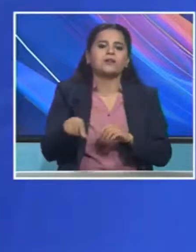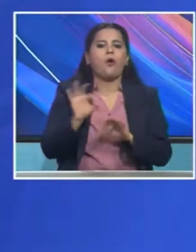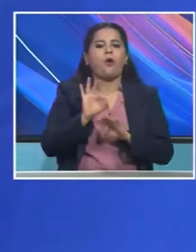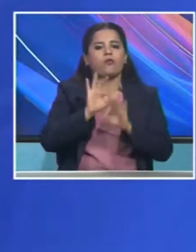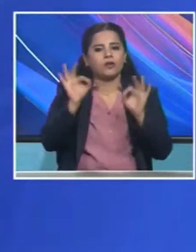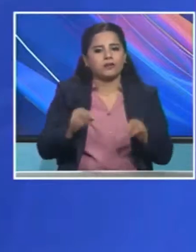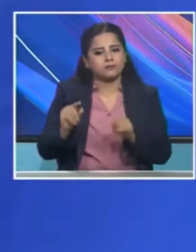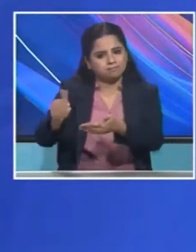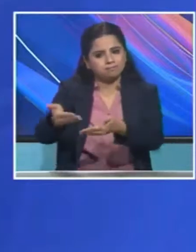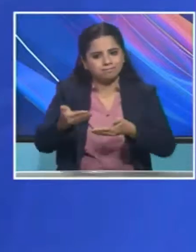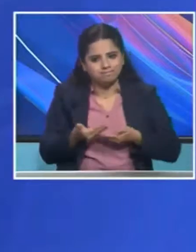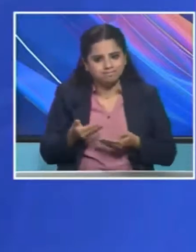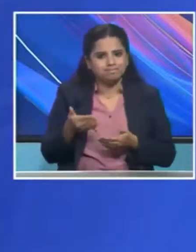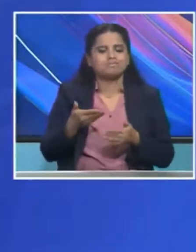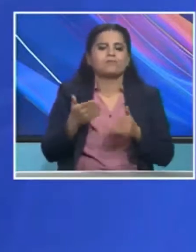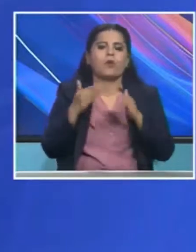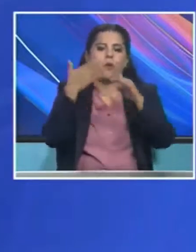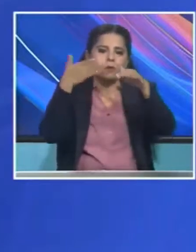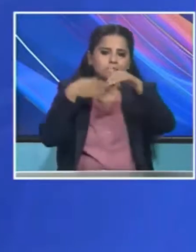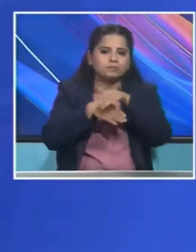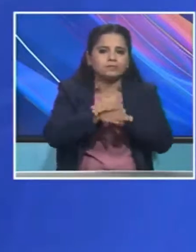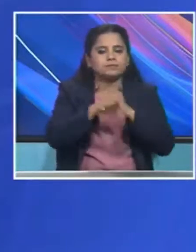स्वागत,